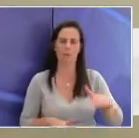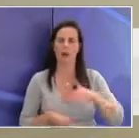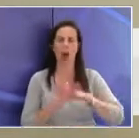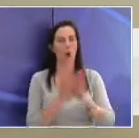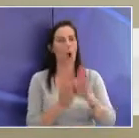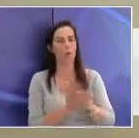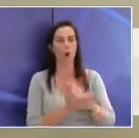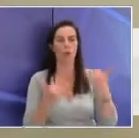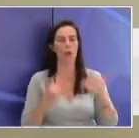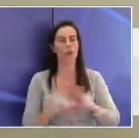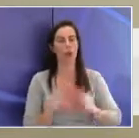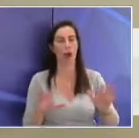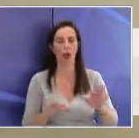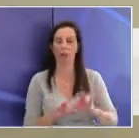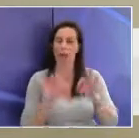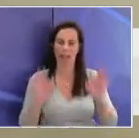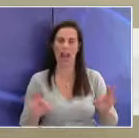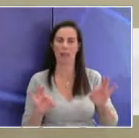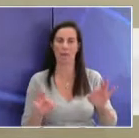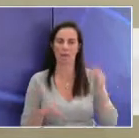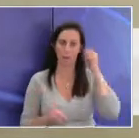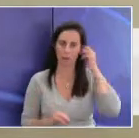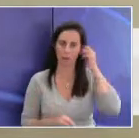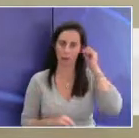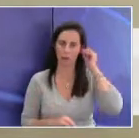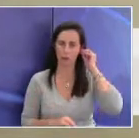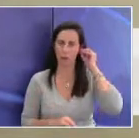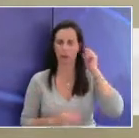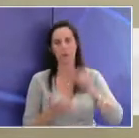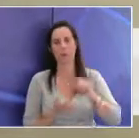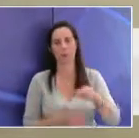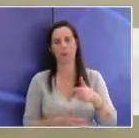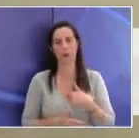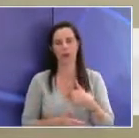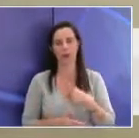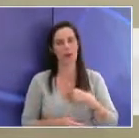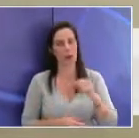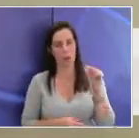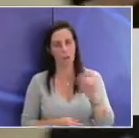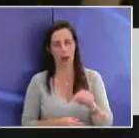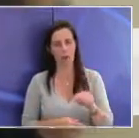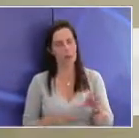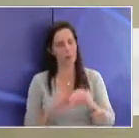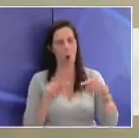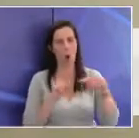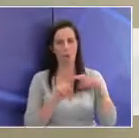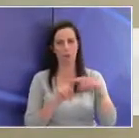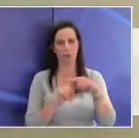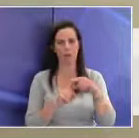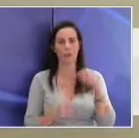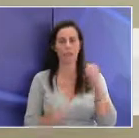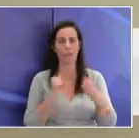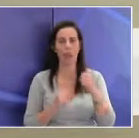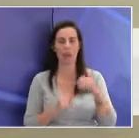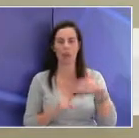הכל מוכן, עכשיו רק לוחצים על האנטר ומריצים את הדברים, ובגלל זה אנחנו באמת באים באופטימיות, וזה קשה